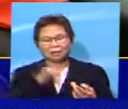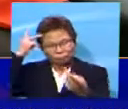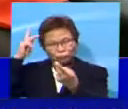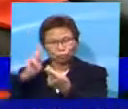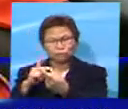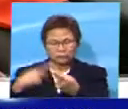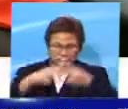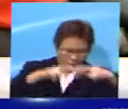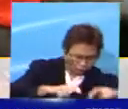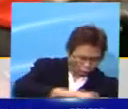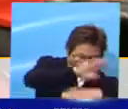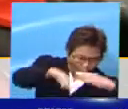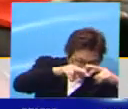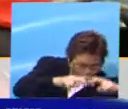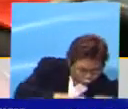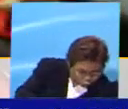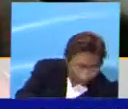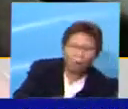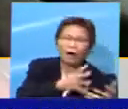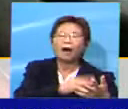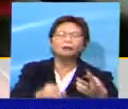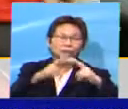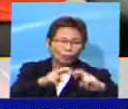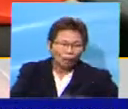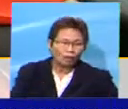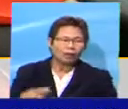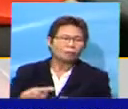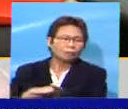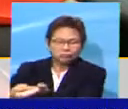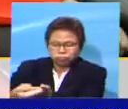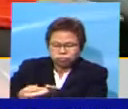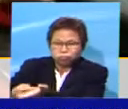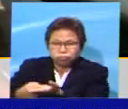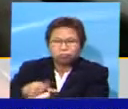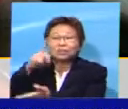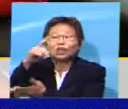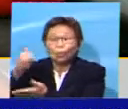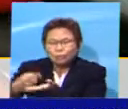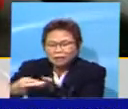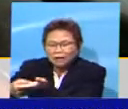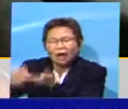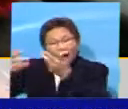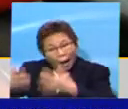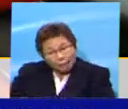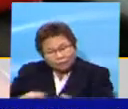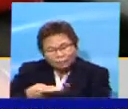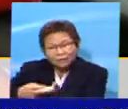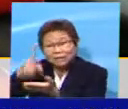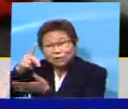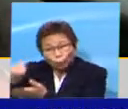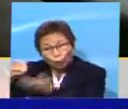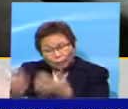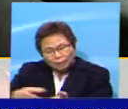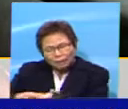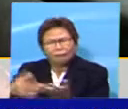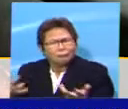secara keseluruhannya. Biarlah bahagian sukan datang berbincang dengan tuan pegawai daerah dan lepas tu kita boleh tengok